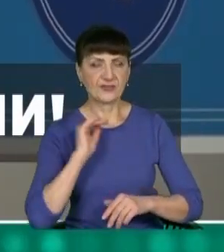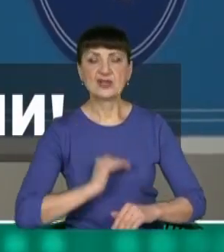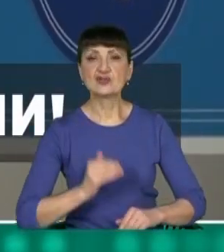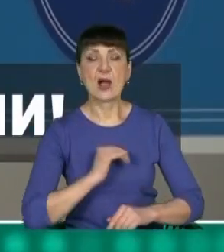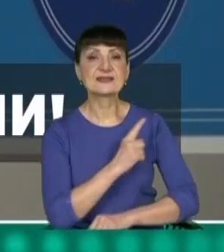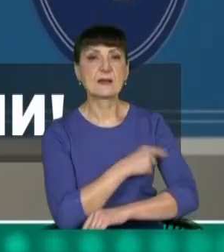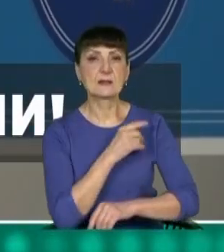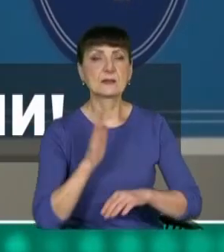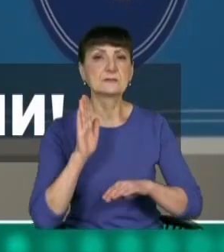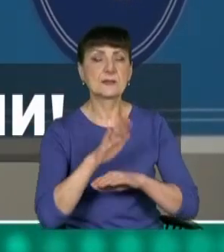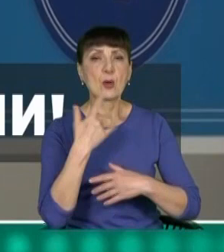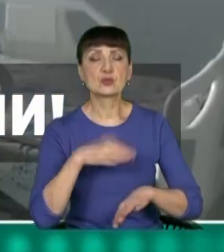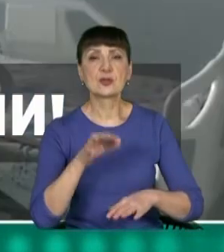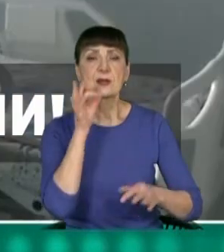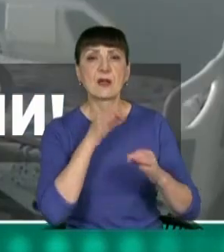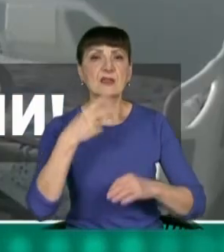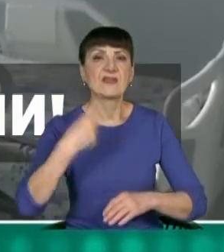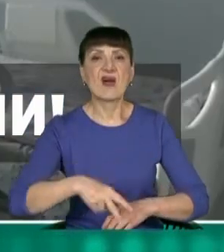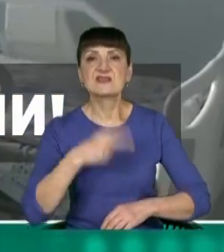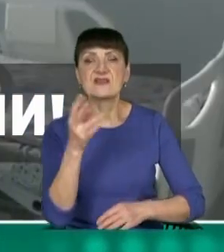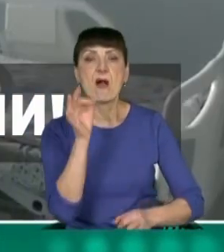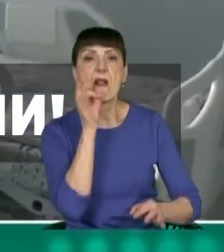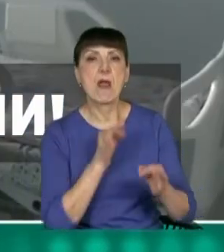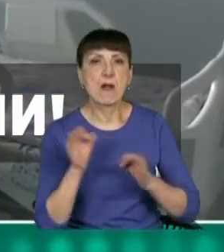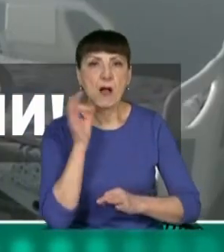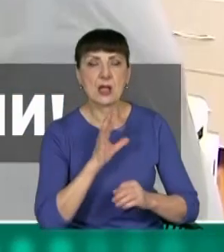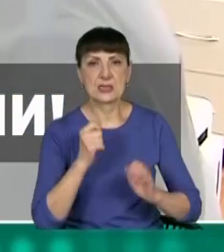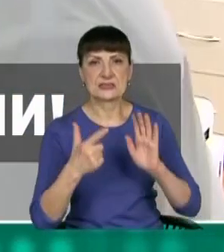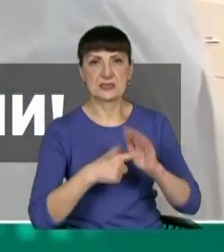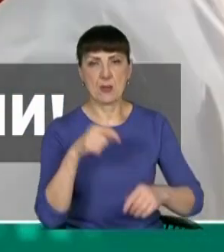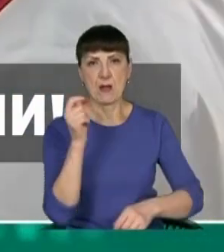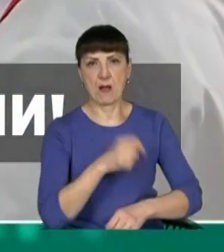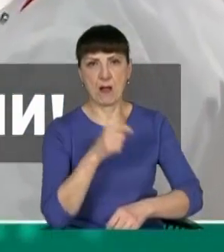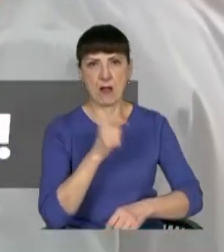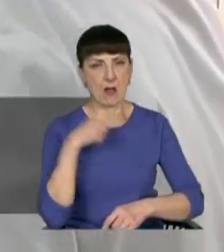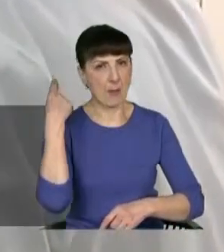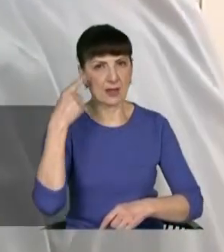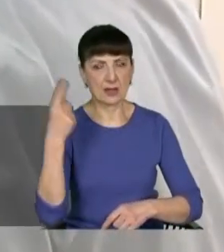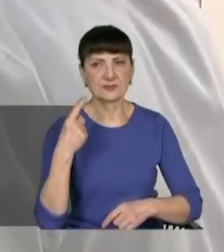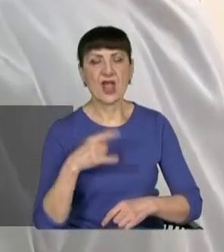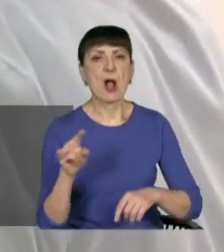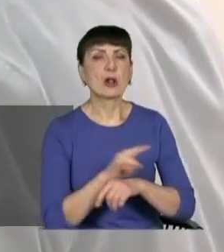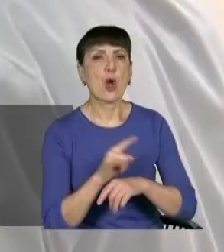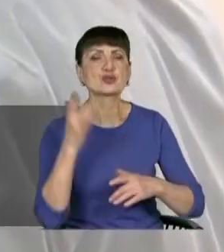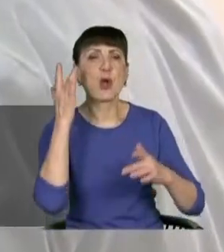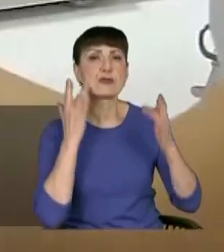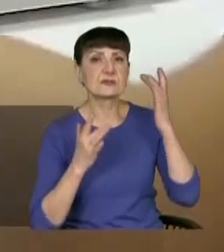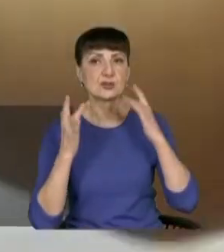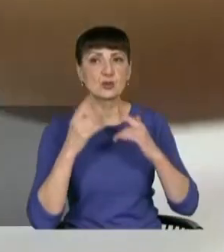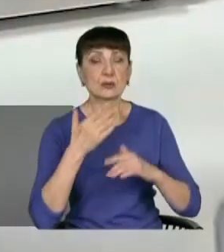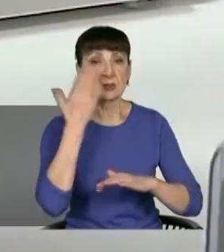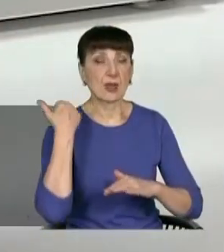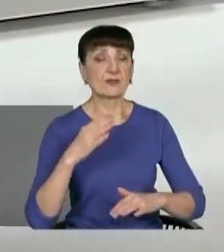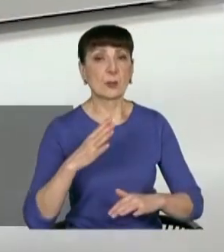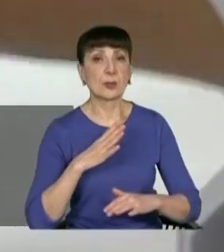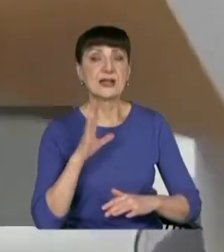ему назначили одновременный прием 22 лекарств и 7 капельниц. А вот жертвами лже-косметологии, по ее словам, недавно